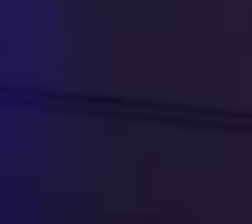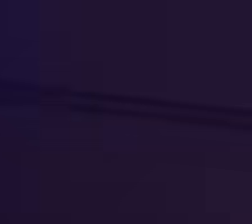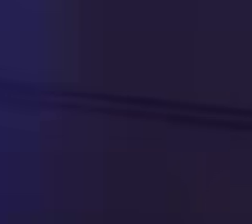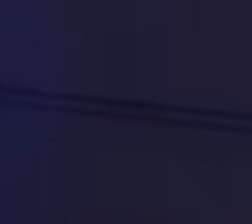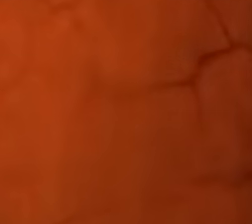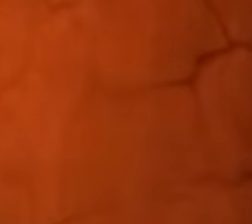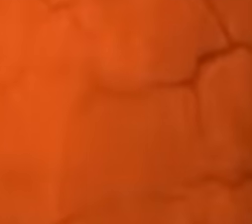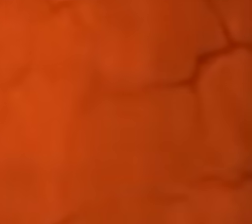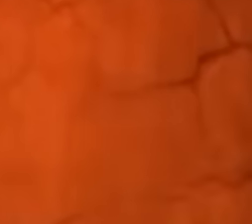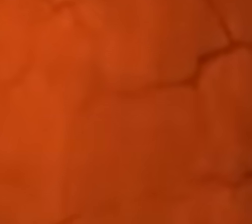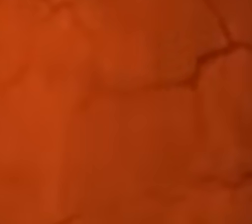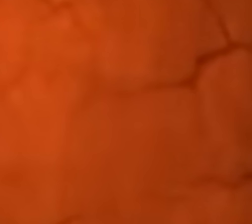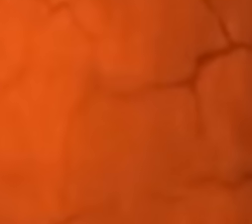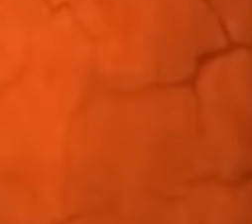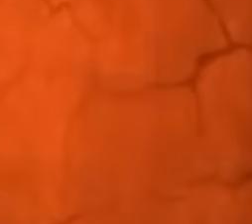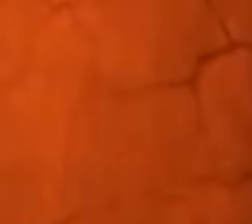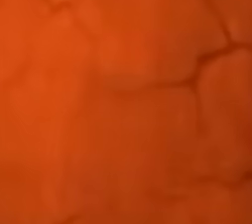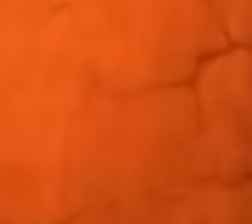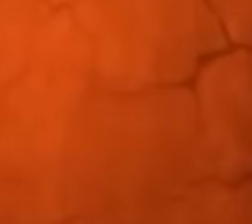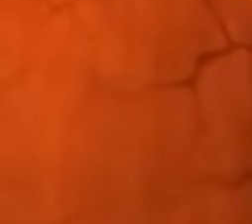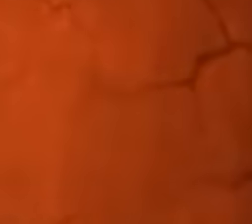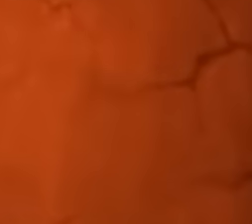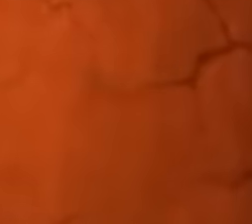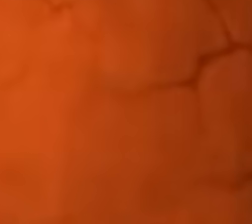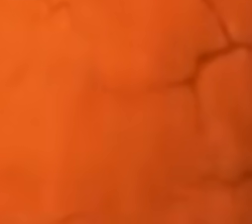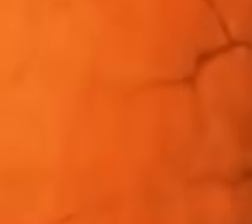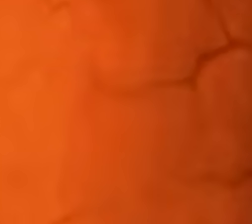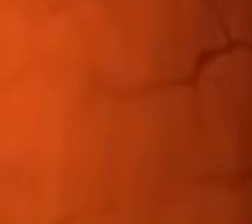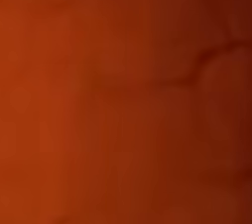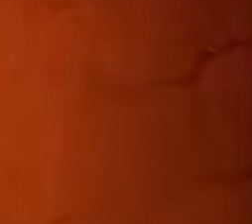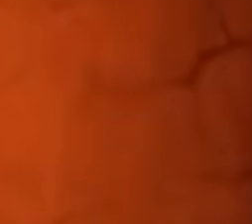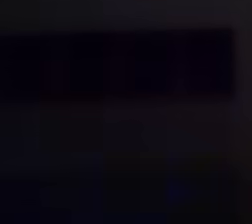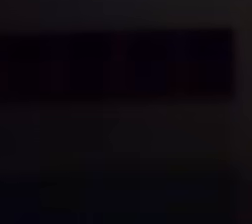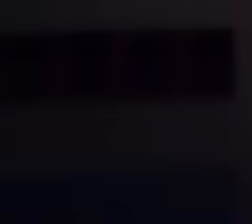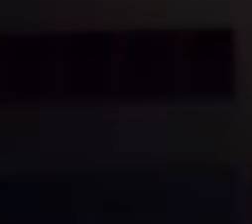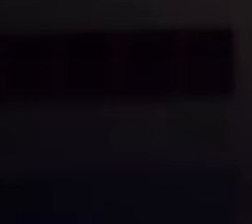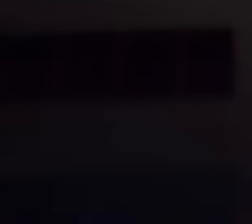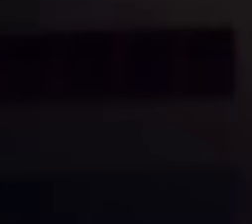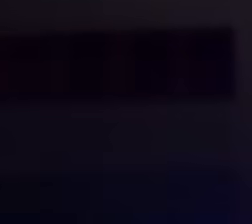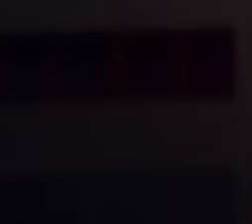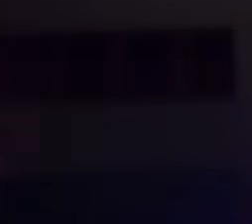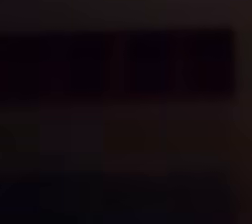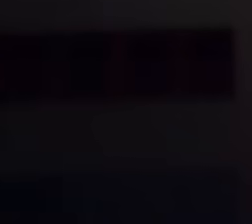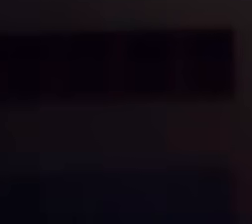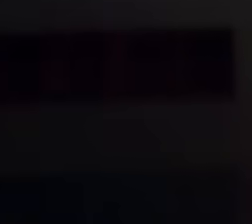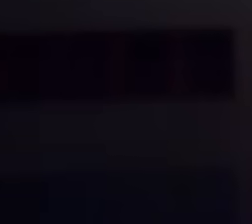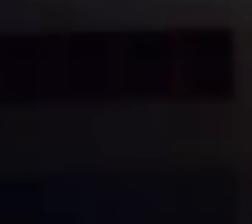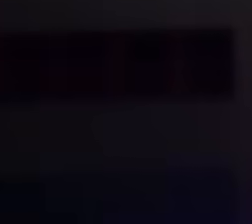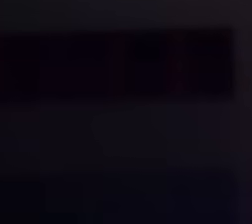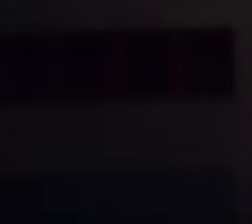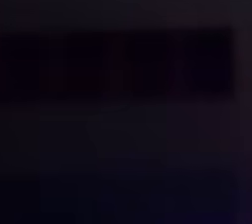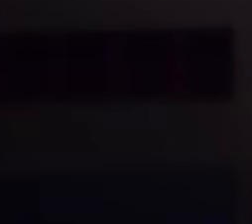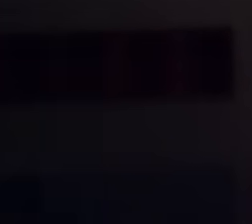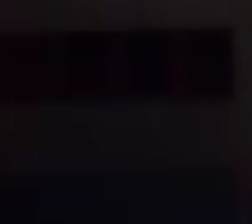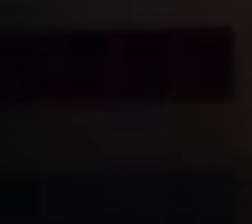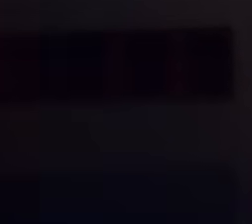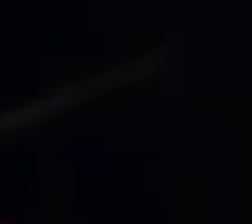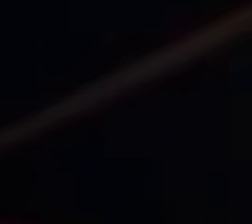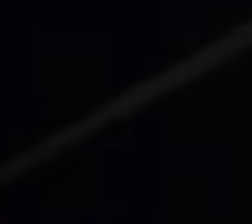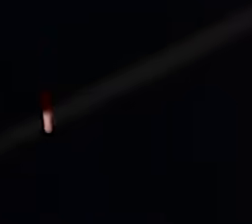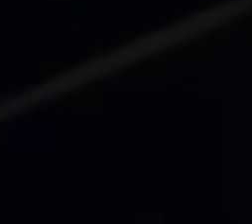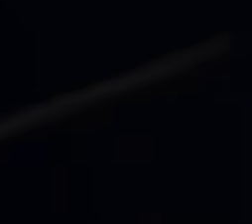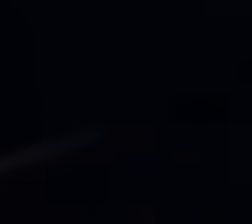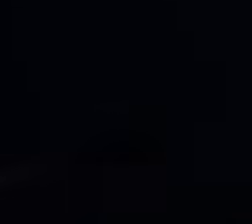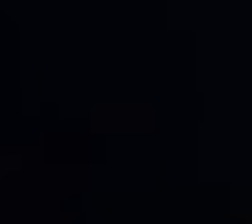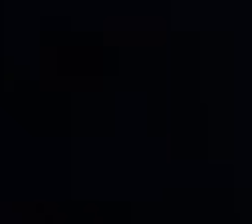ng bintana, doon nila nakita ang nagngangalit na apoy sa loob ng warehouse. Doon na rin nila idinaan ang mga hose ng firecrack